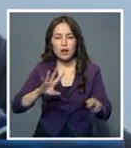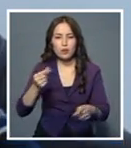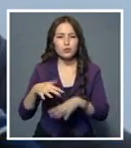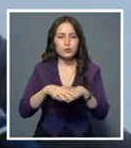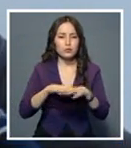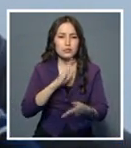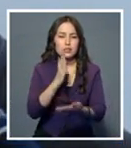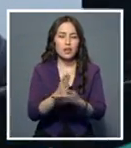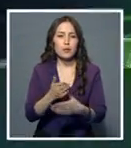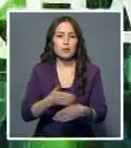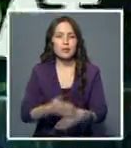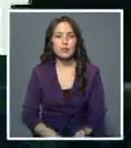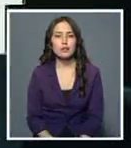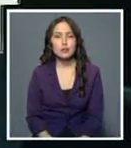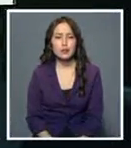түкпір-түкпірінен түсіп жатыр.